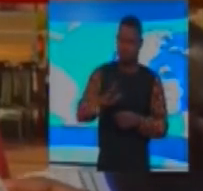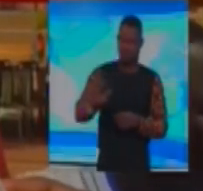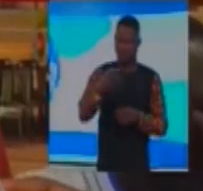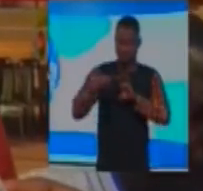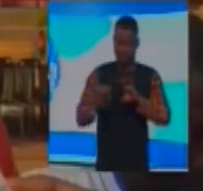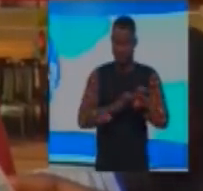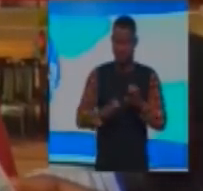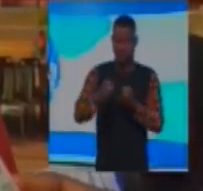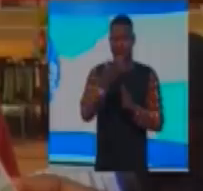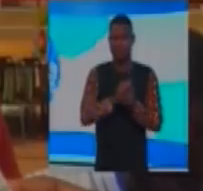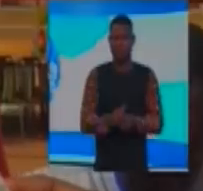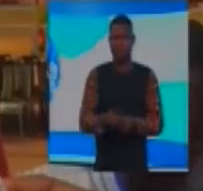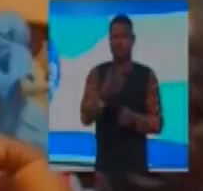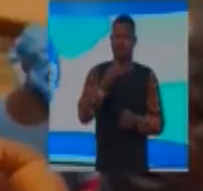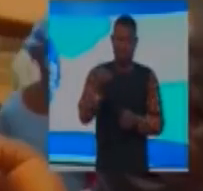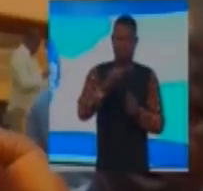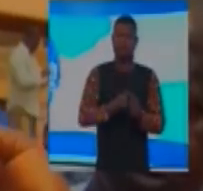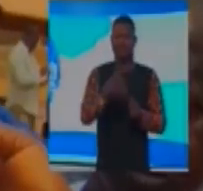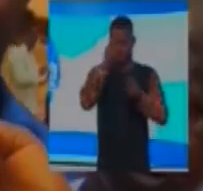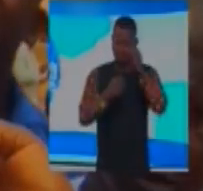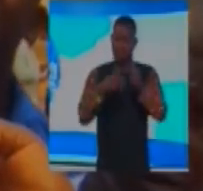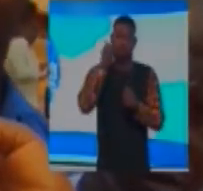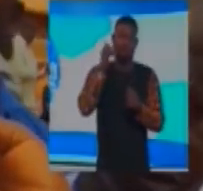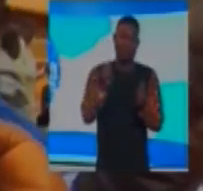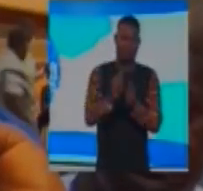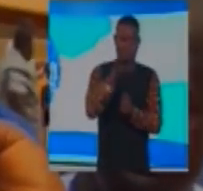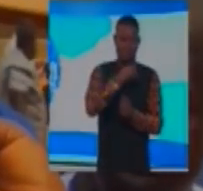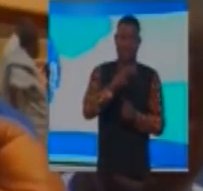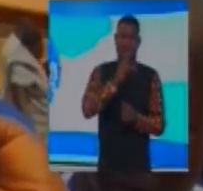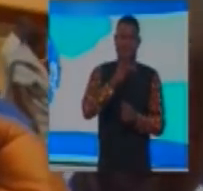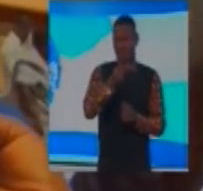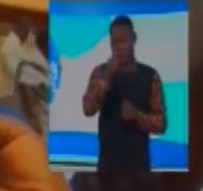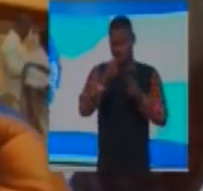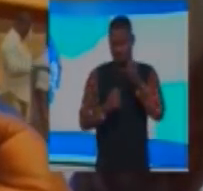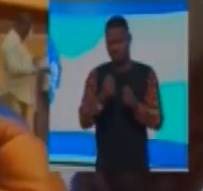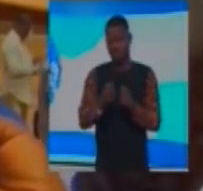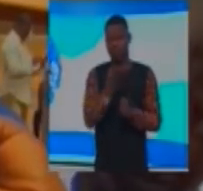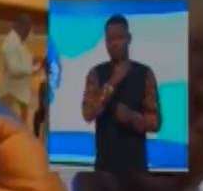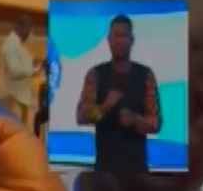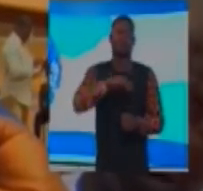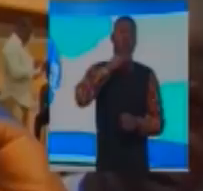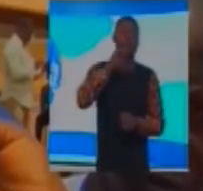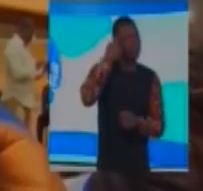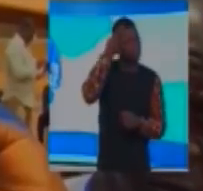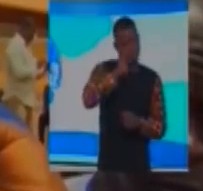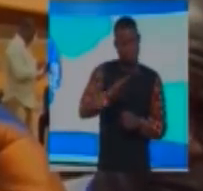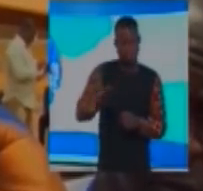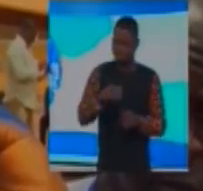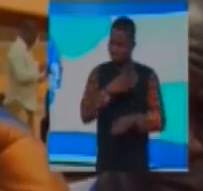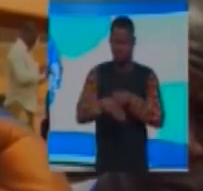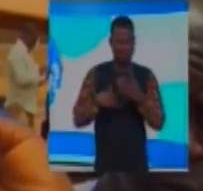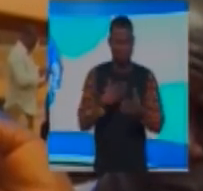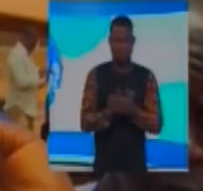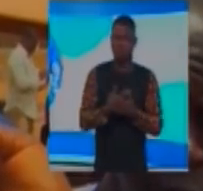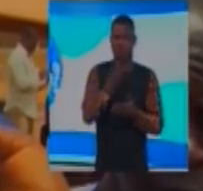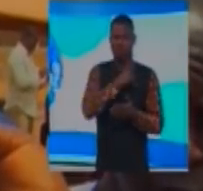du lait pur que nous produisons. Mais aujourd'hui, nous, on a assez de lait pour le Haut-Bassin, pour toute manifestation,